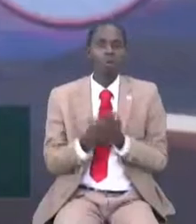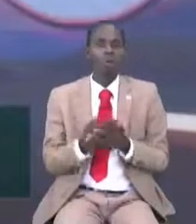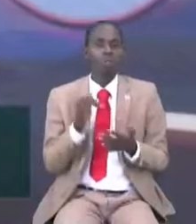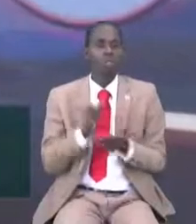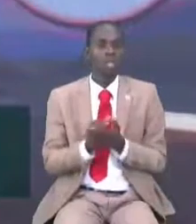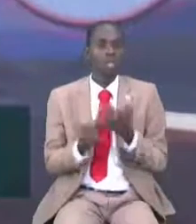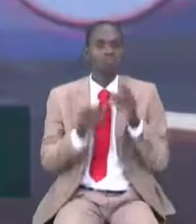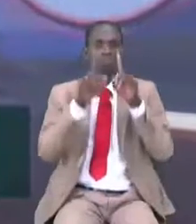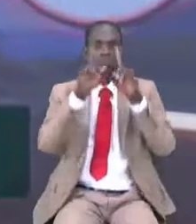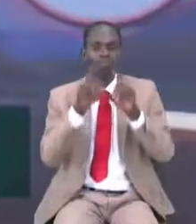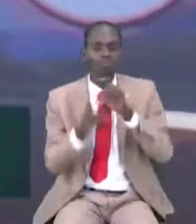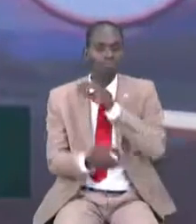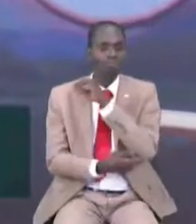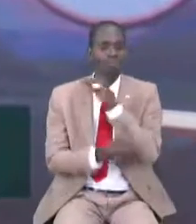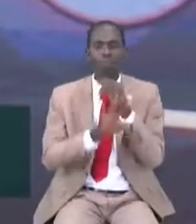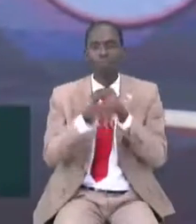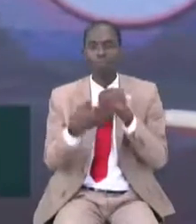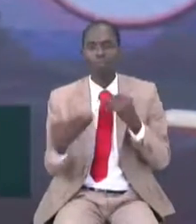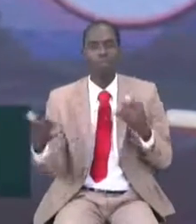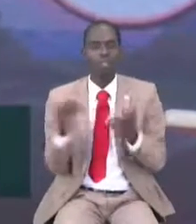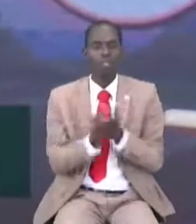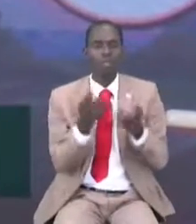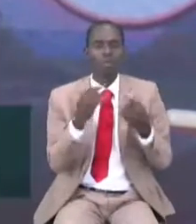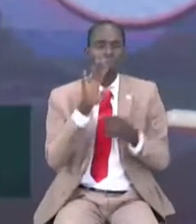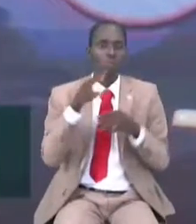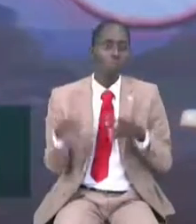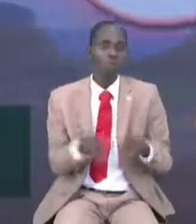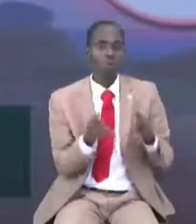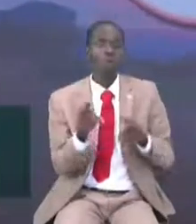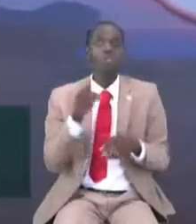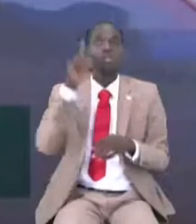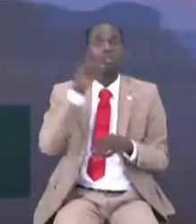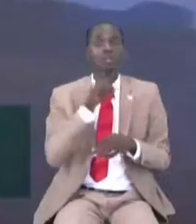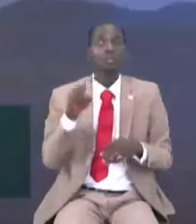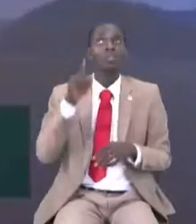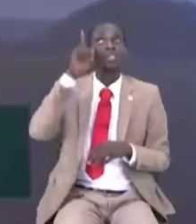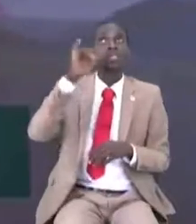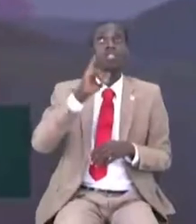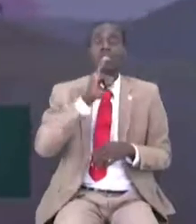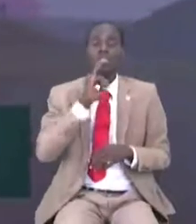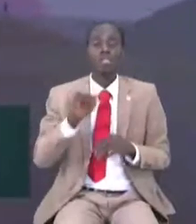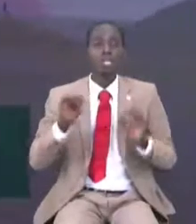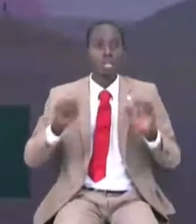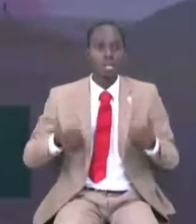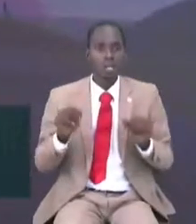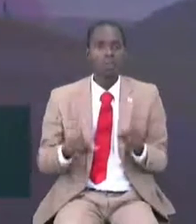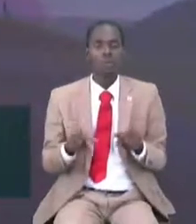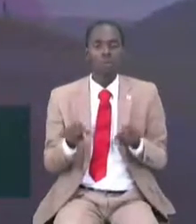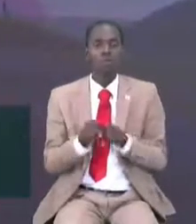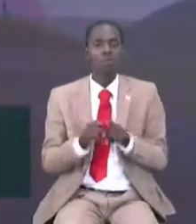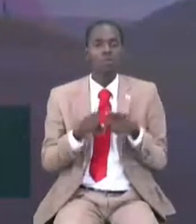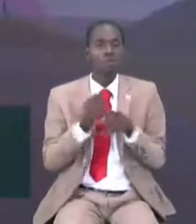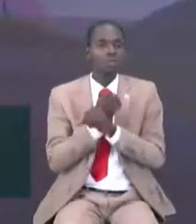pour cela qu'il peut sauver parfaitement ceux qui s'approchent de Dieu par